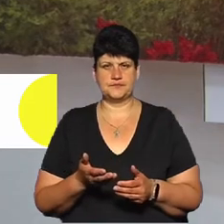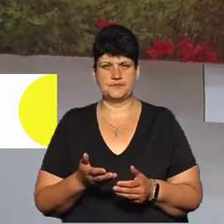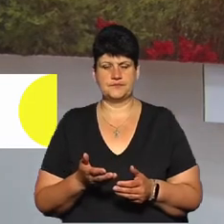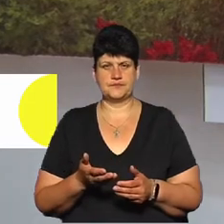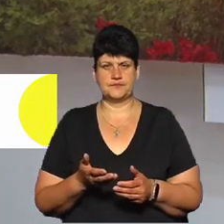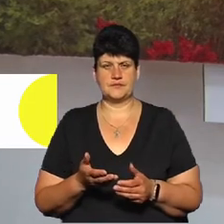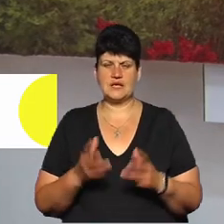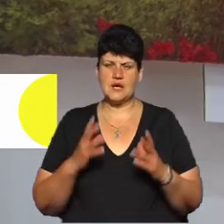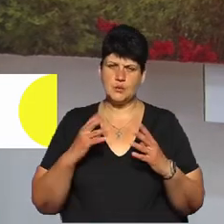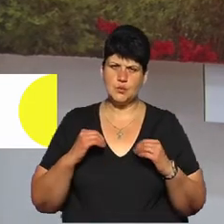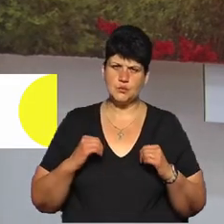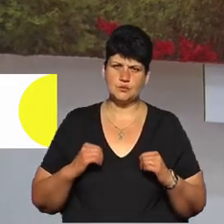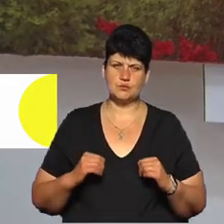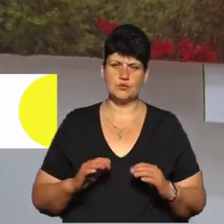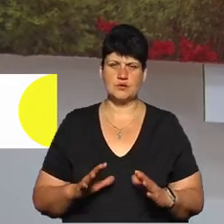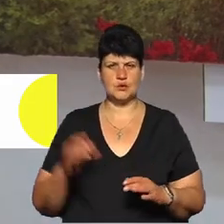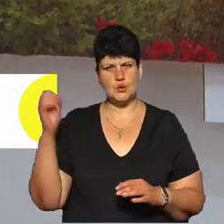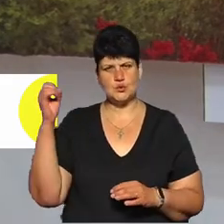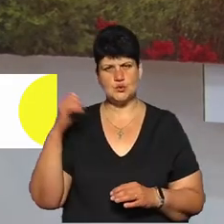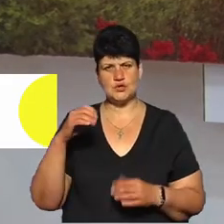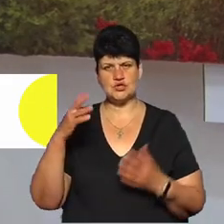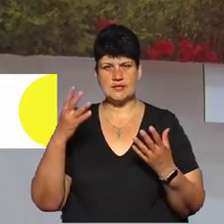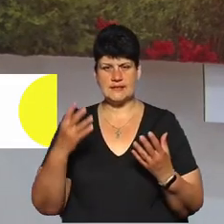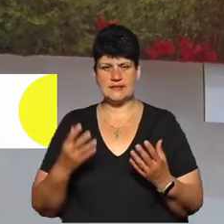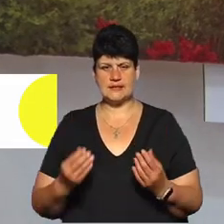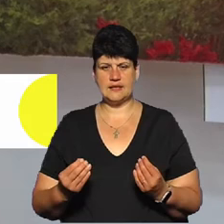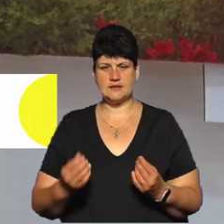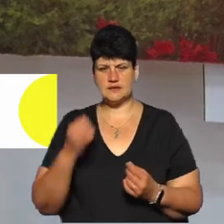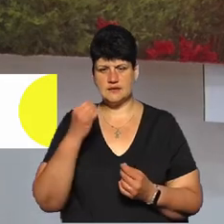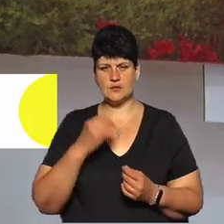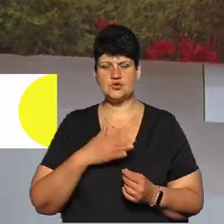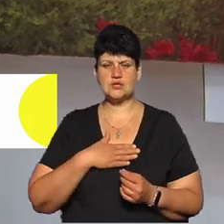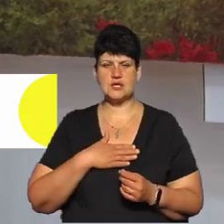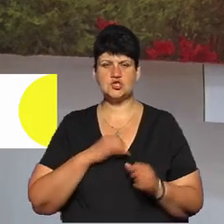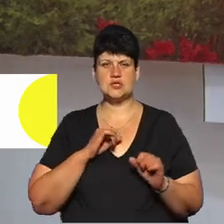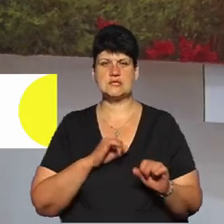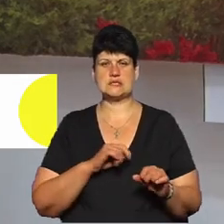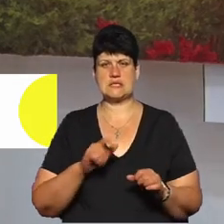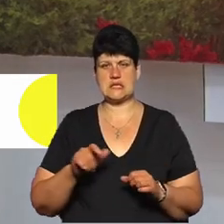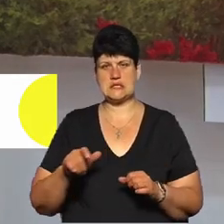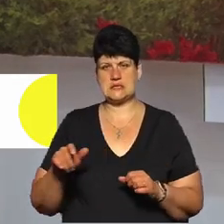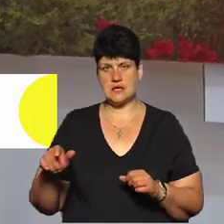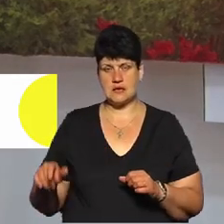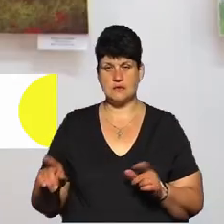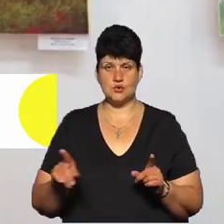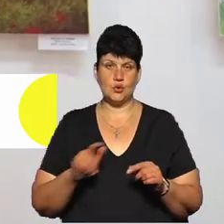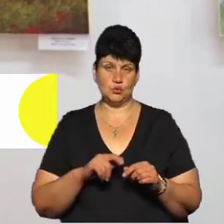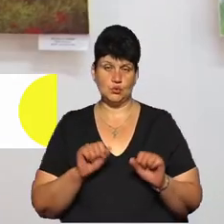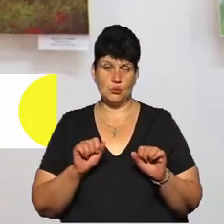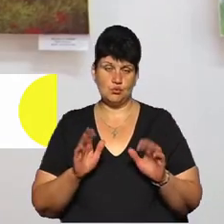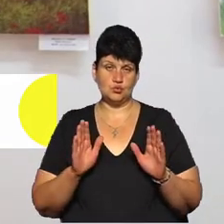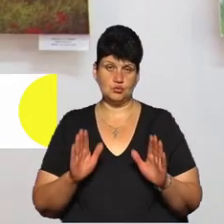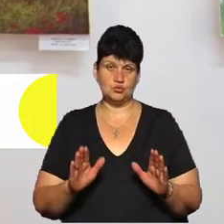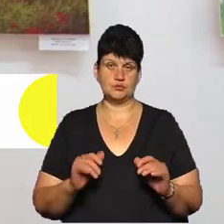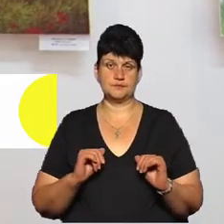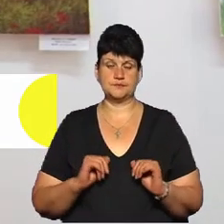спокійний в сонячний день, дякуючи нашим захисникам, що люди можуть бути спокійно в церкві. В